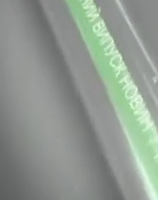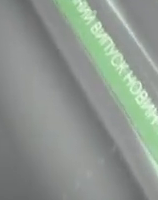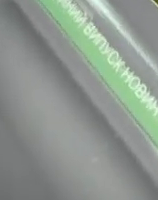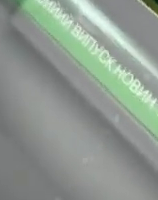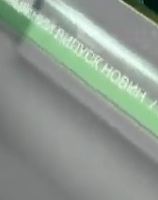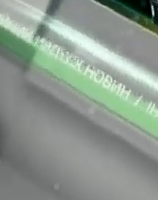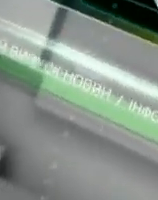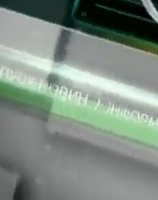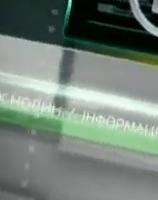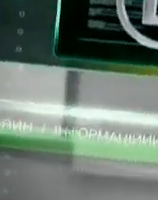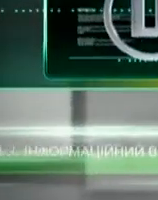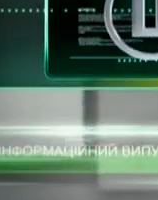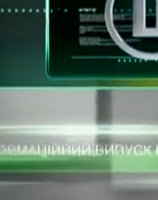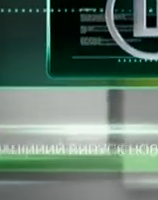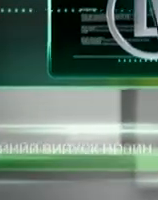Дякую.